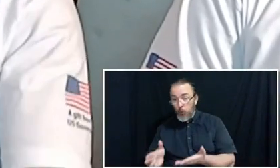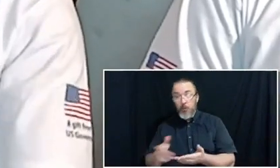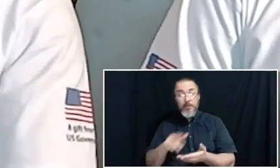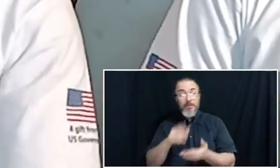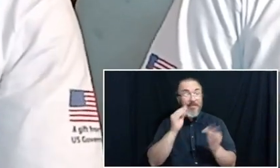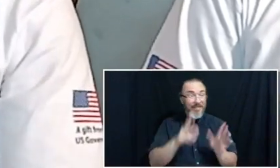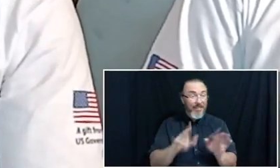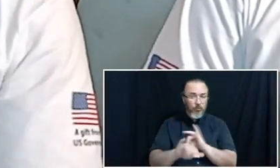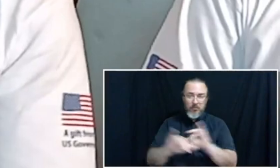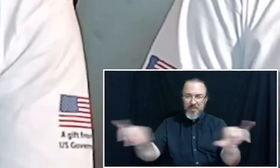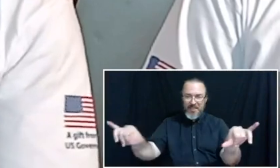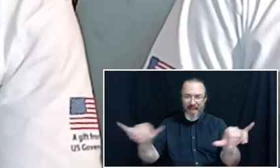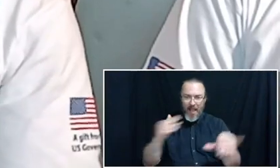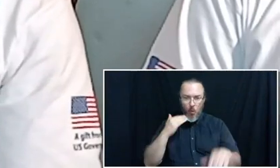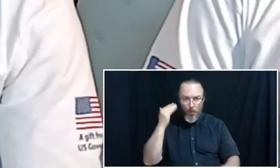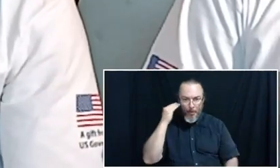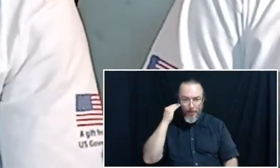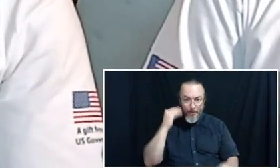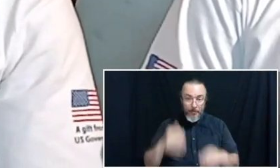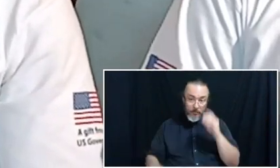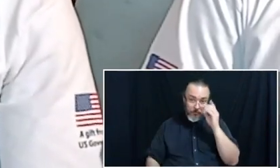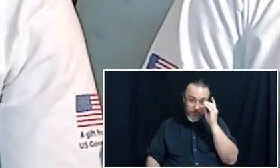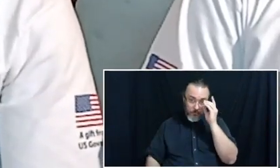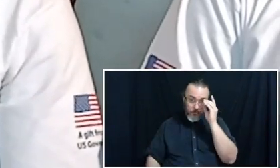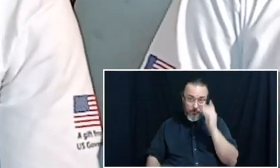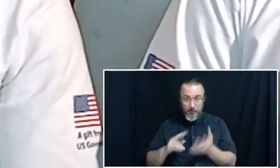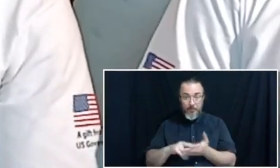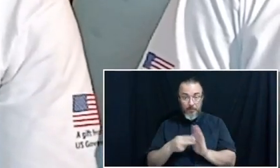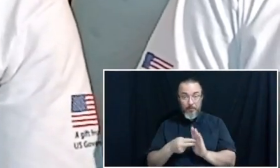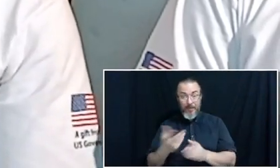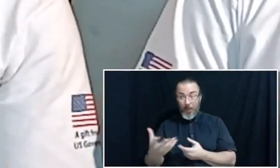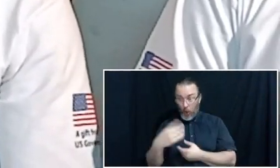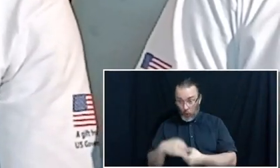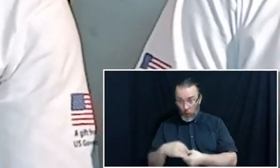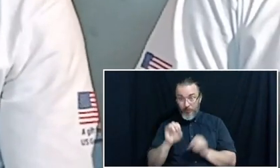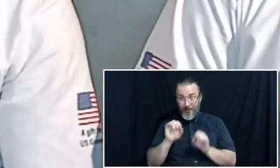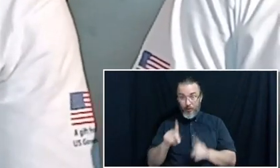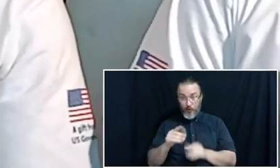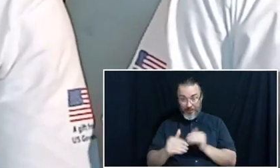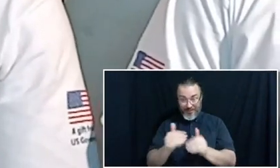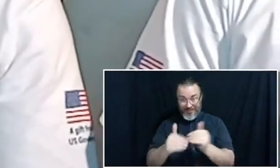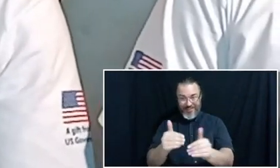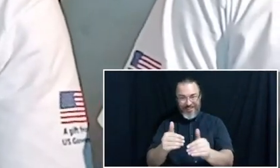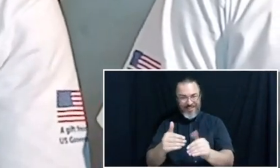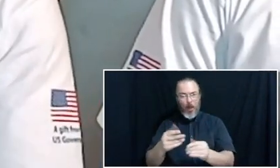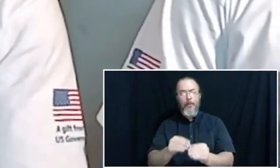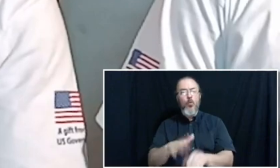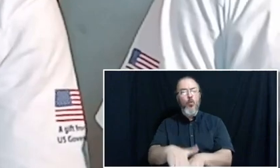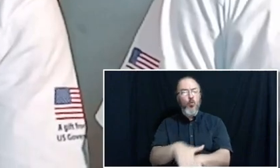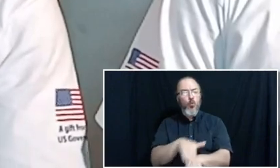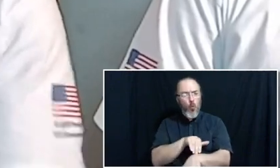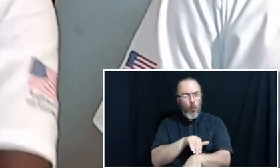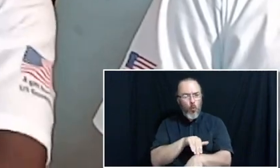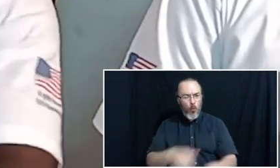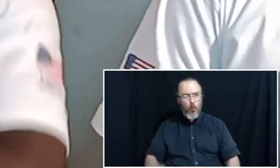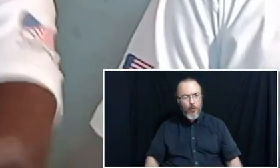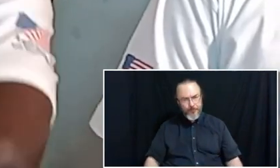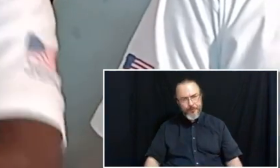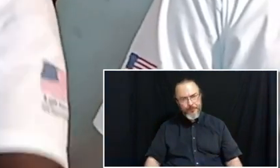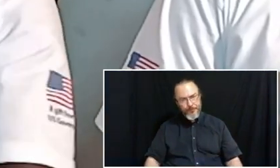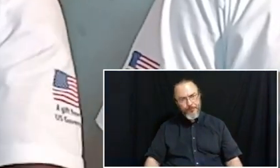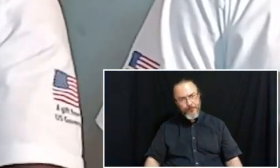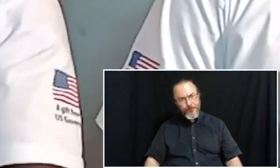fermées, les apprenants et les enseignants sont restés chez eux. Cela a ralenti le rythme de progression de l'éducation